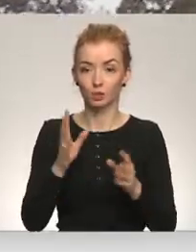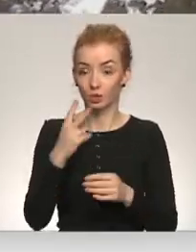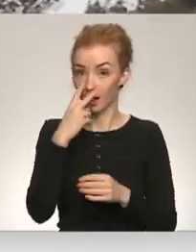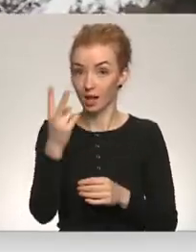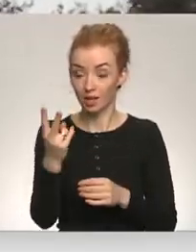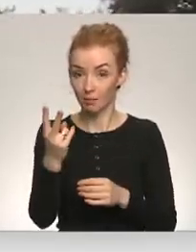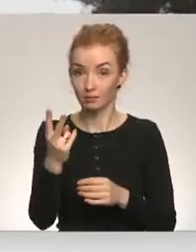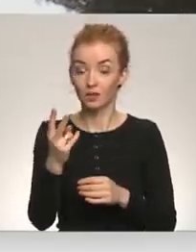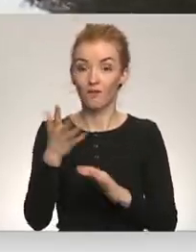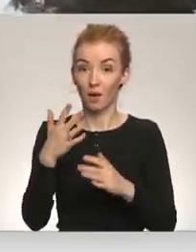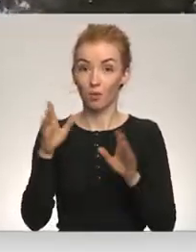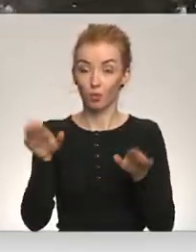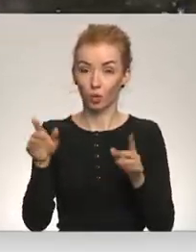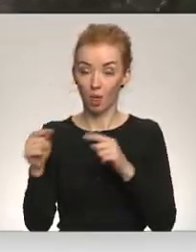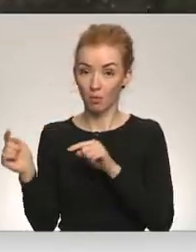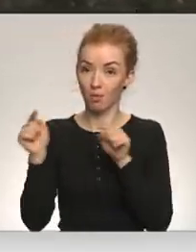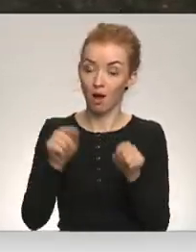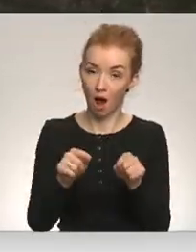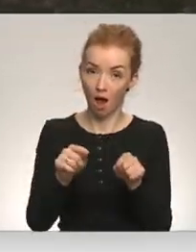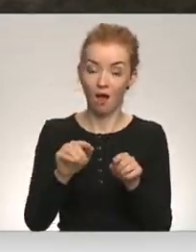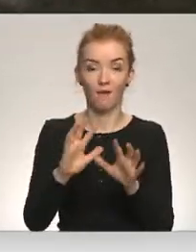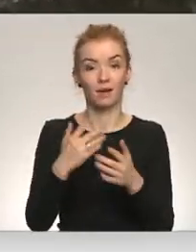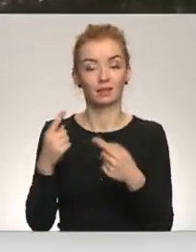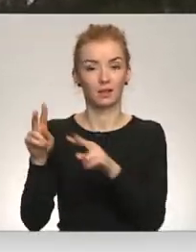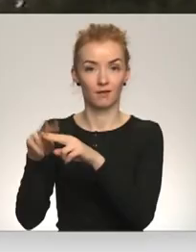vai tas atturēs putnus no atkārtotas